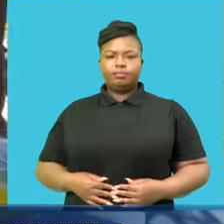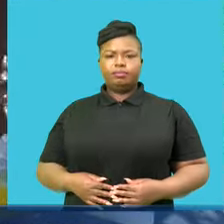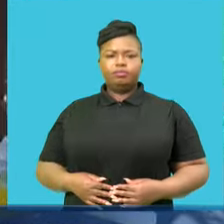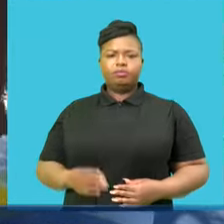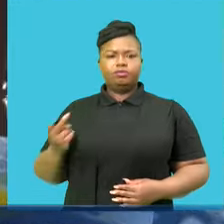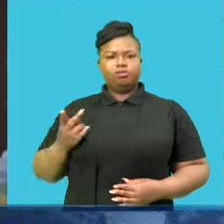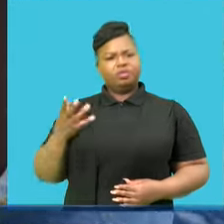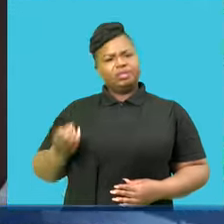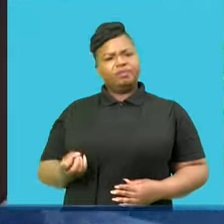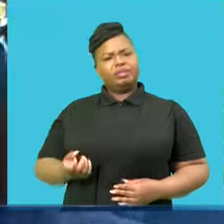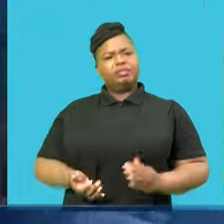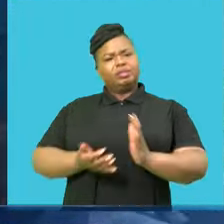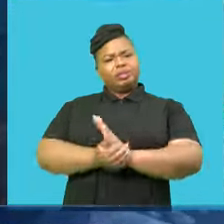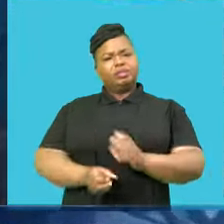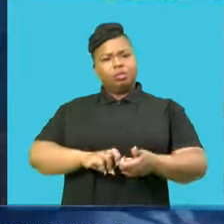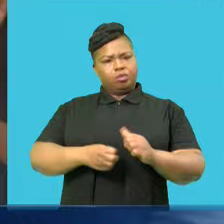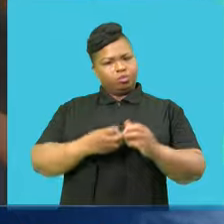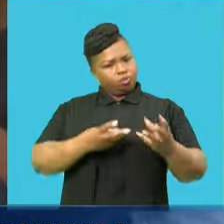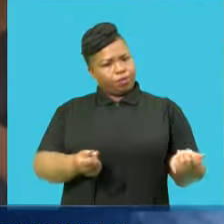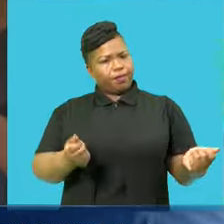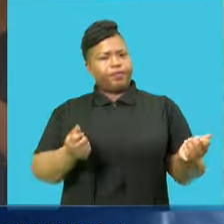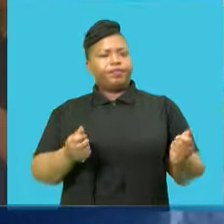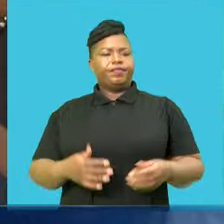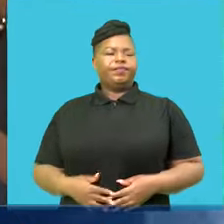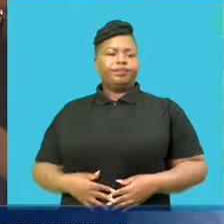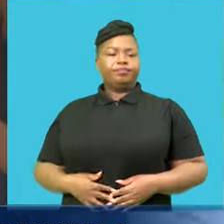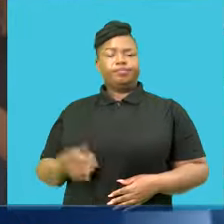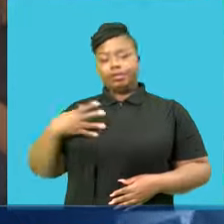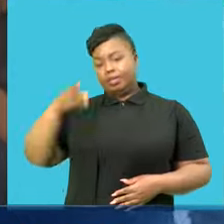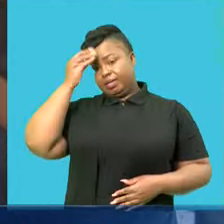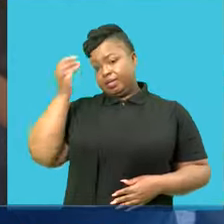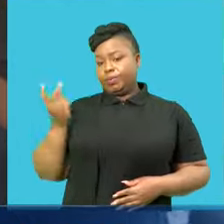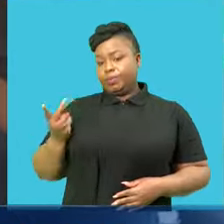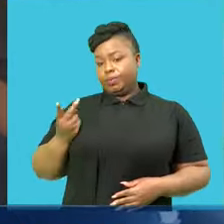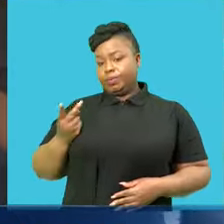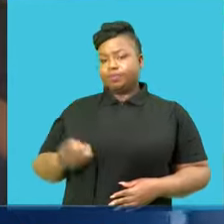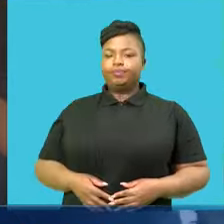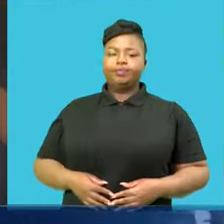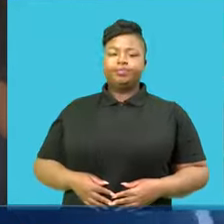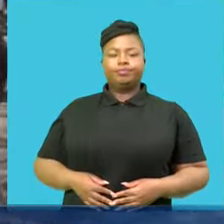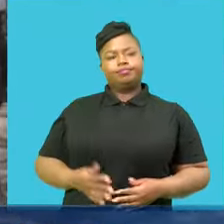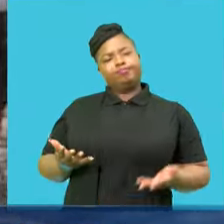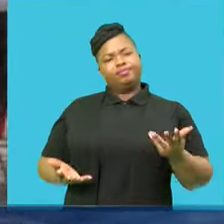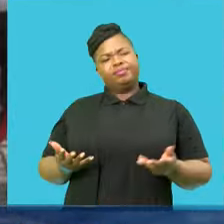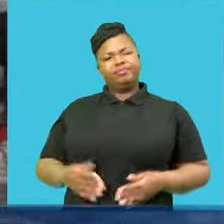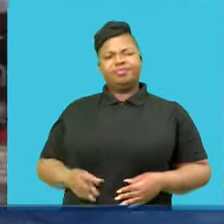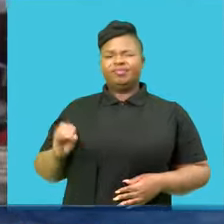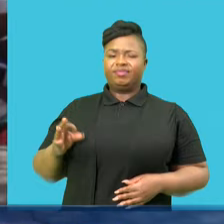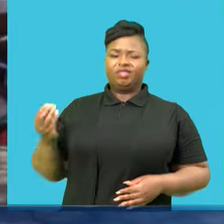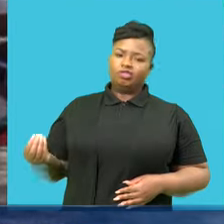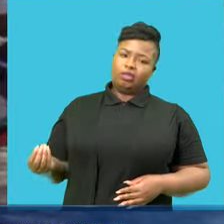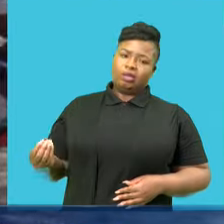kunama skills like problem solving le bayifundayo, and you find that ukuthi umntwana